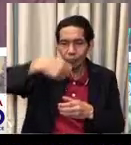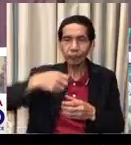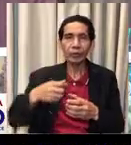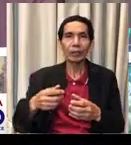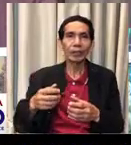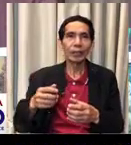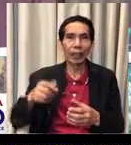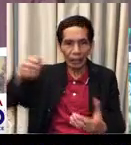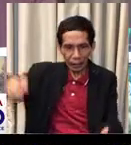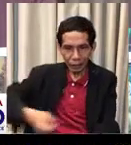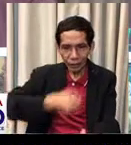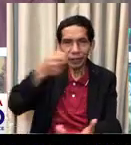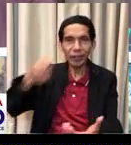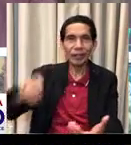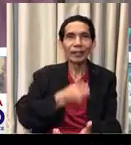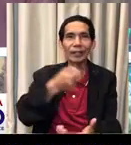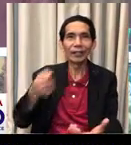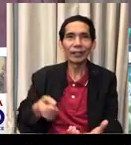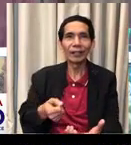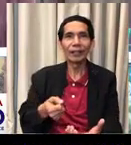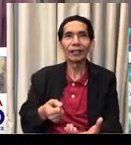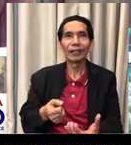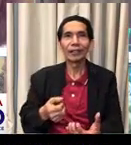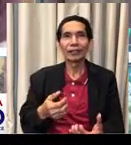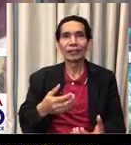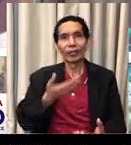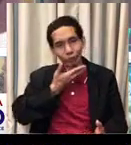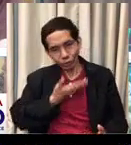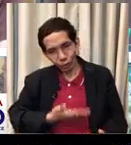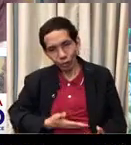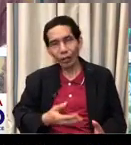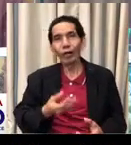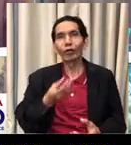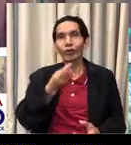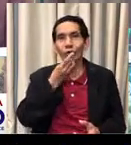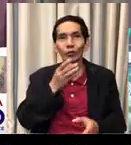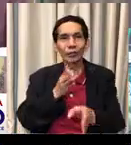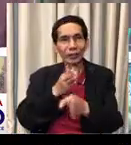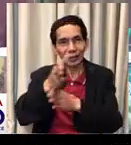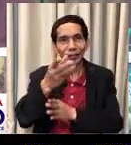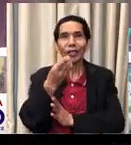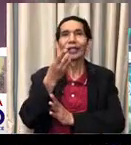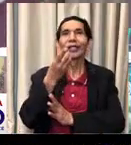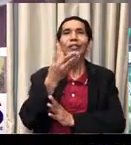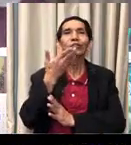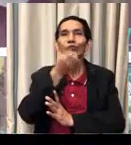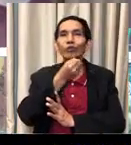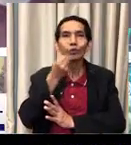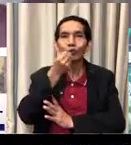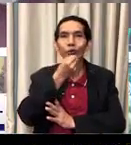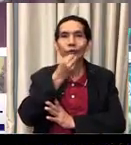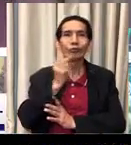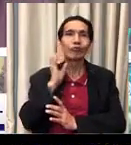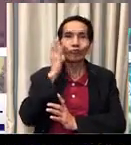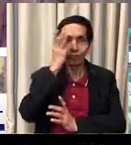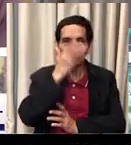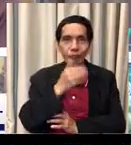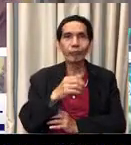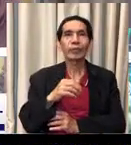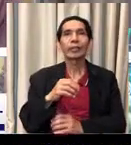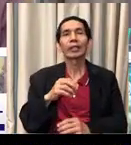kawali, kamto, naumay ka. Diretso ka, dessert. Maganda po yun. Ganun din yung